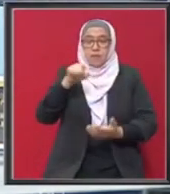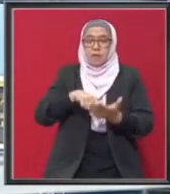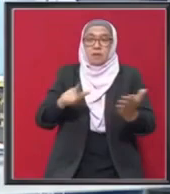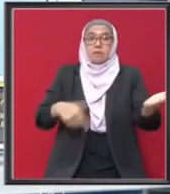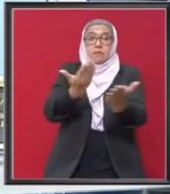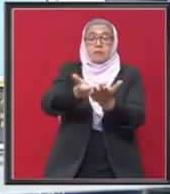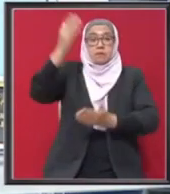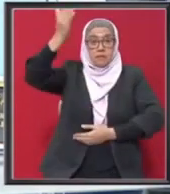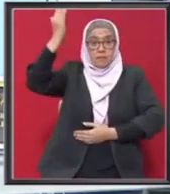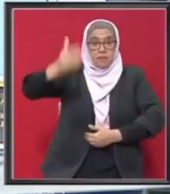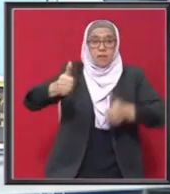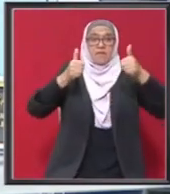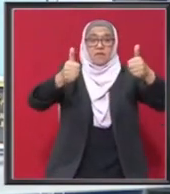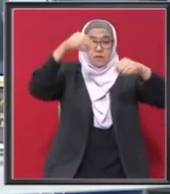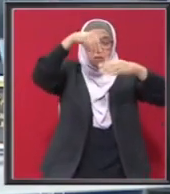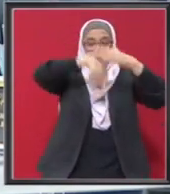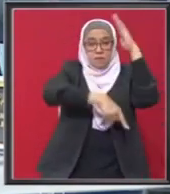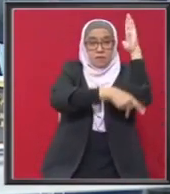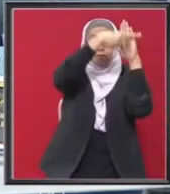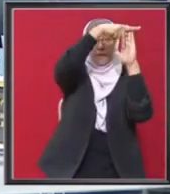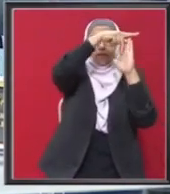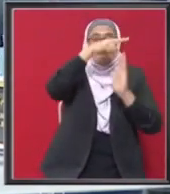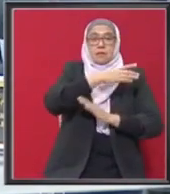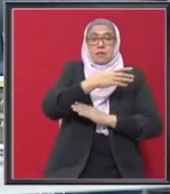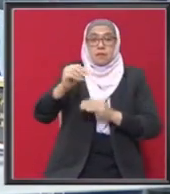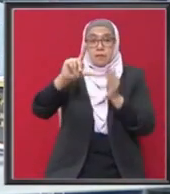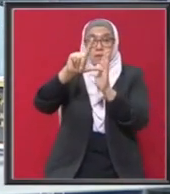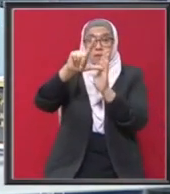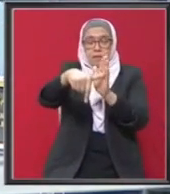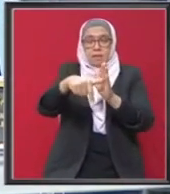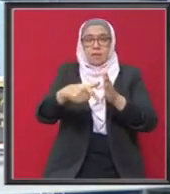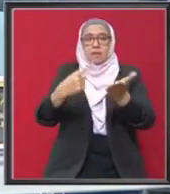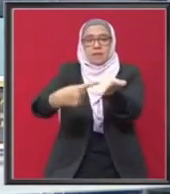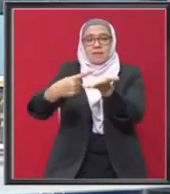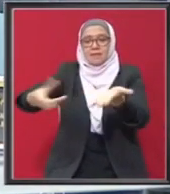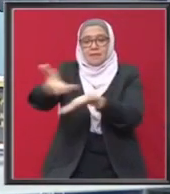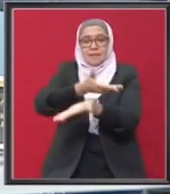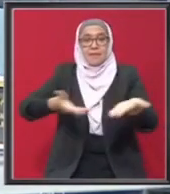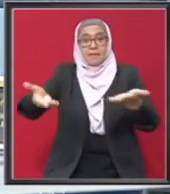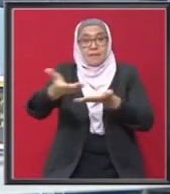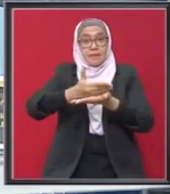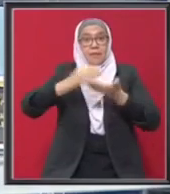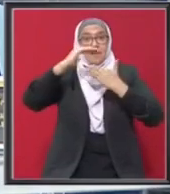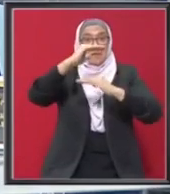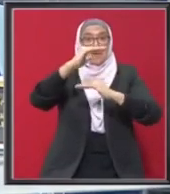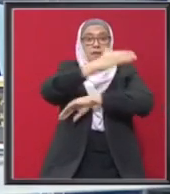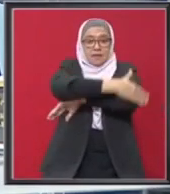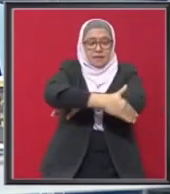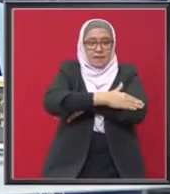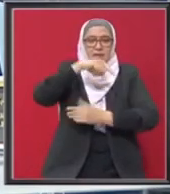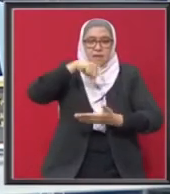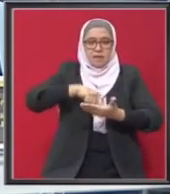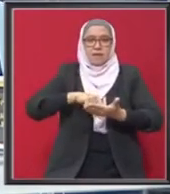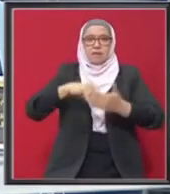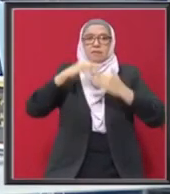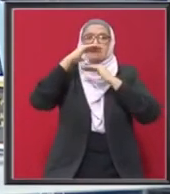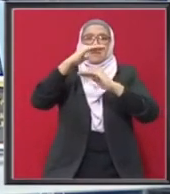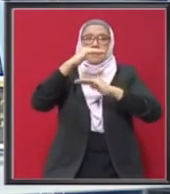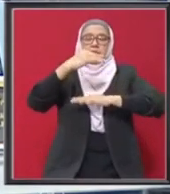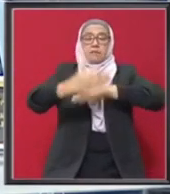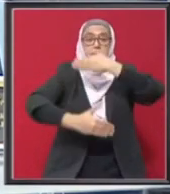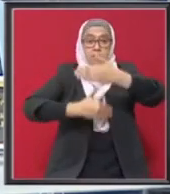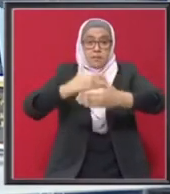terlebih dahulu di parlimen kemudian baulah dirunding idi ini Deepika pelaksanaan dan juga juga mau tahu apakah